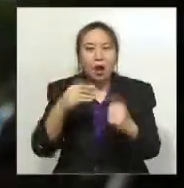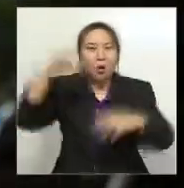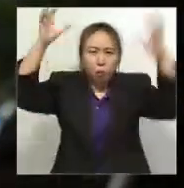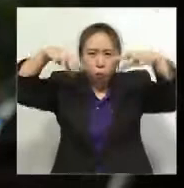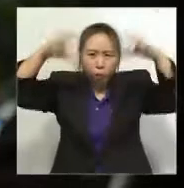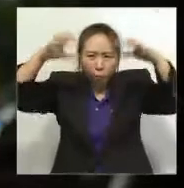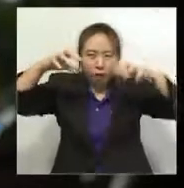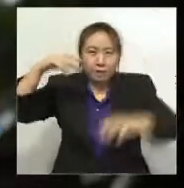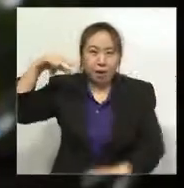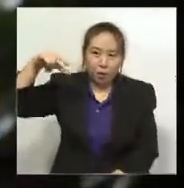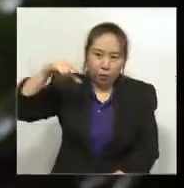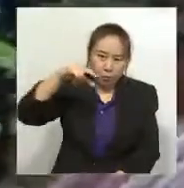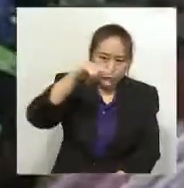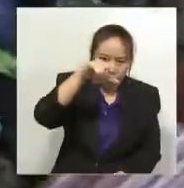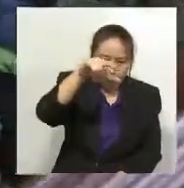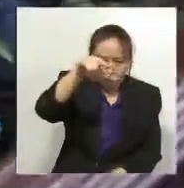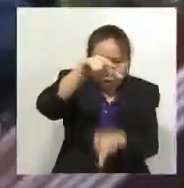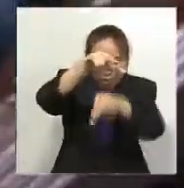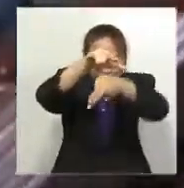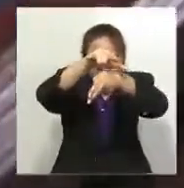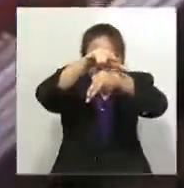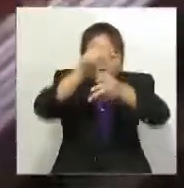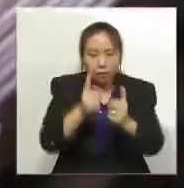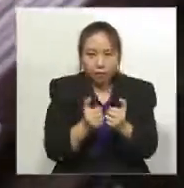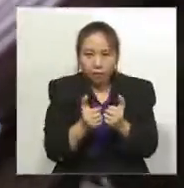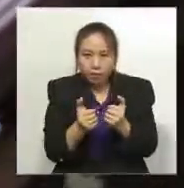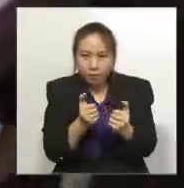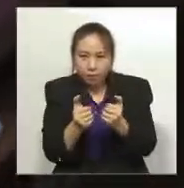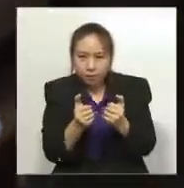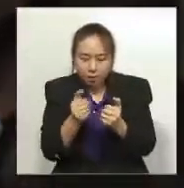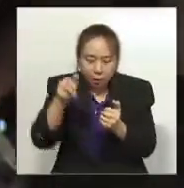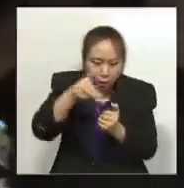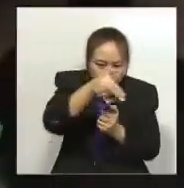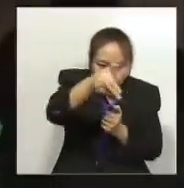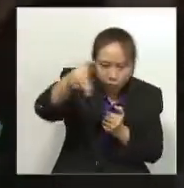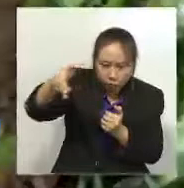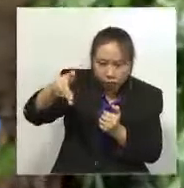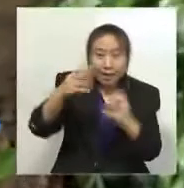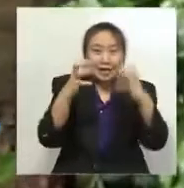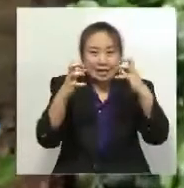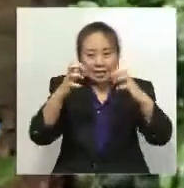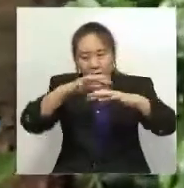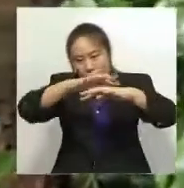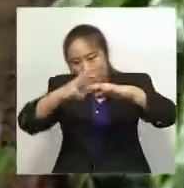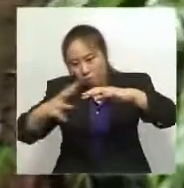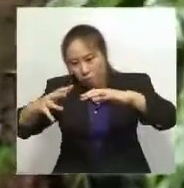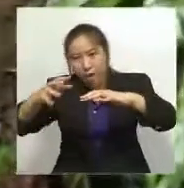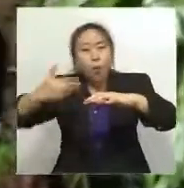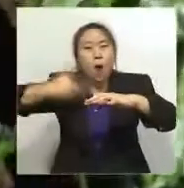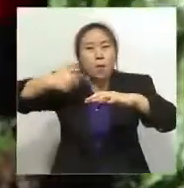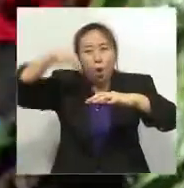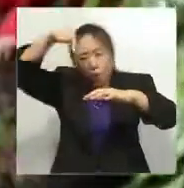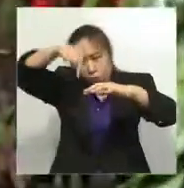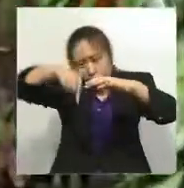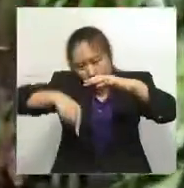โดรนดังกล่าวก็จะเป็นเครื่องมือพิเศษที่สามารถทำงานด้วยระบบเลเซอร์ความร้อนสแกนทะลุผ่านชั้นหินถ้ำได้ลึกนะครับถึง30เม